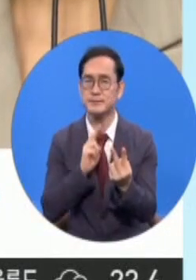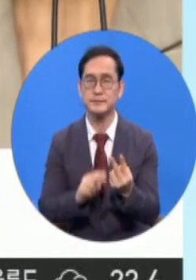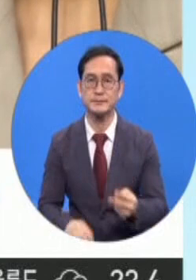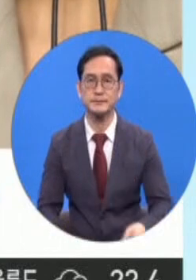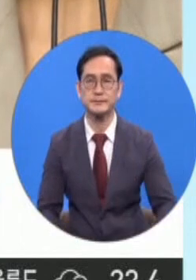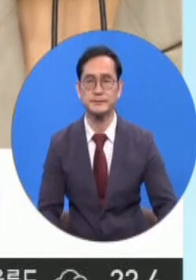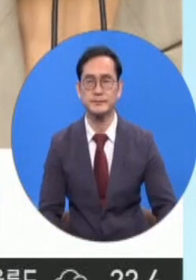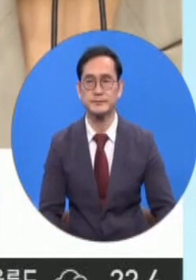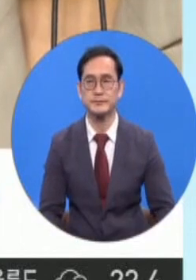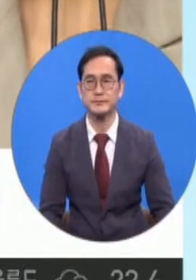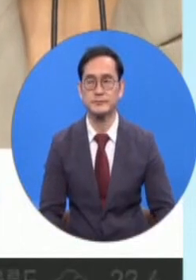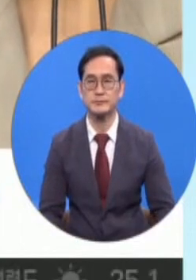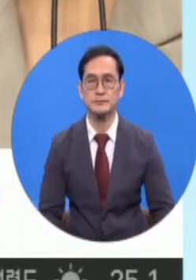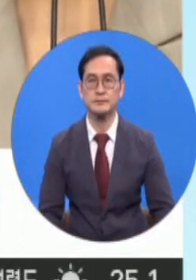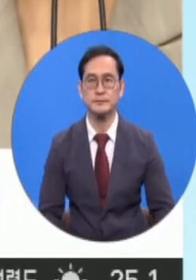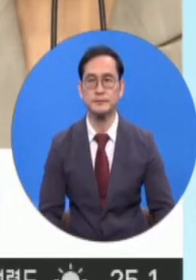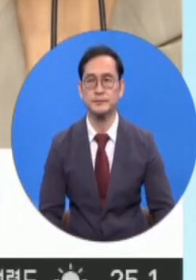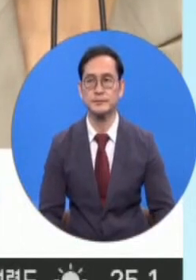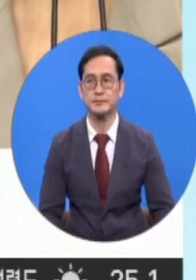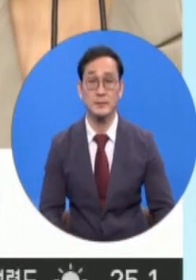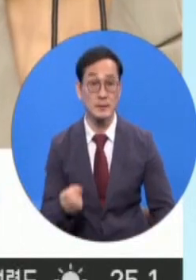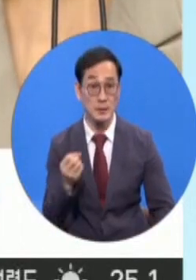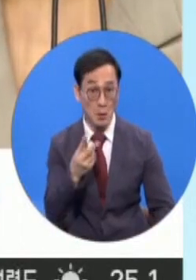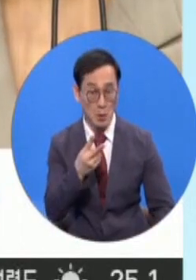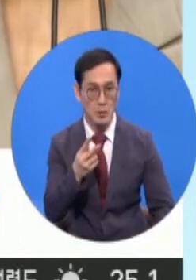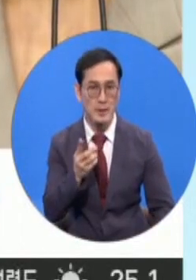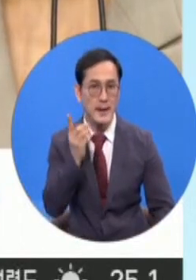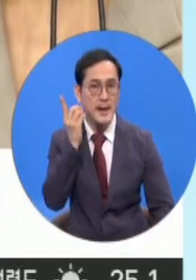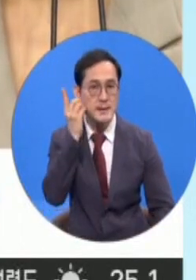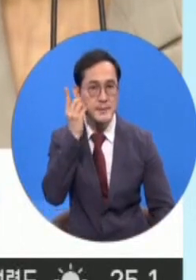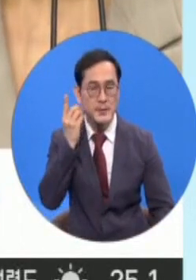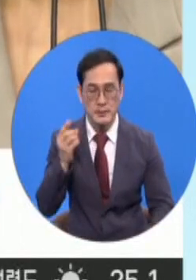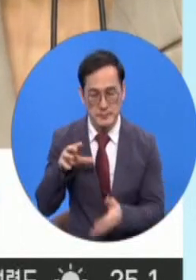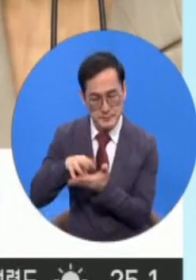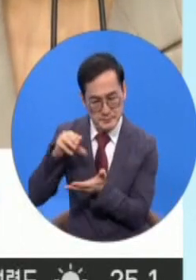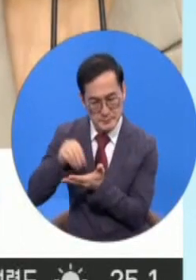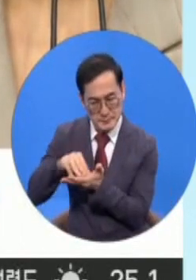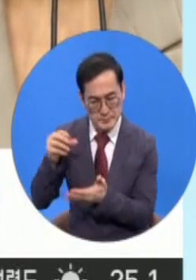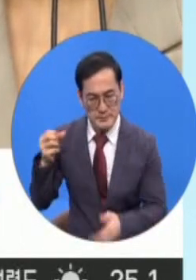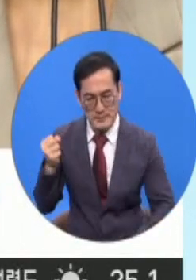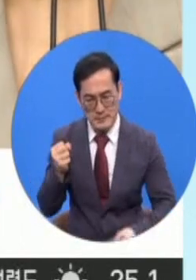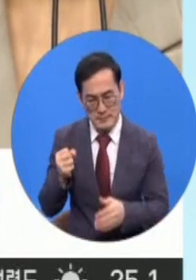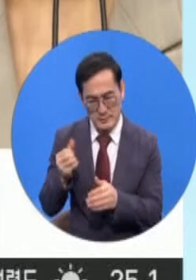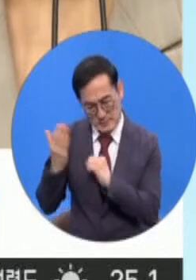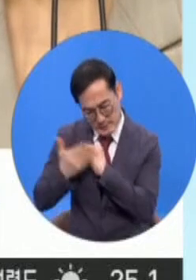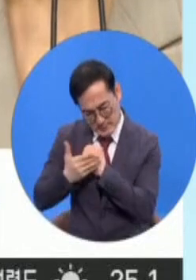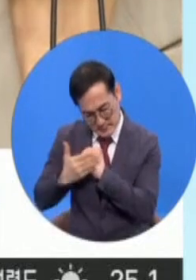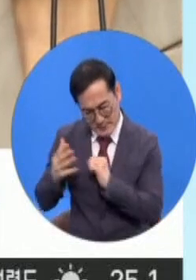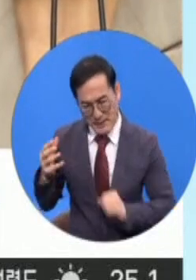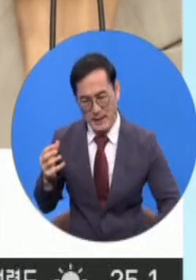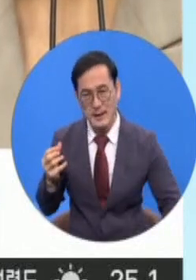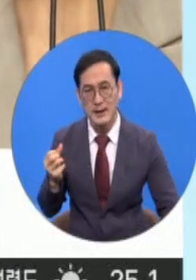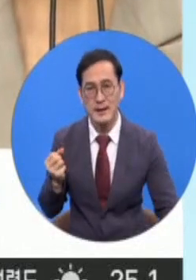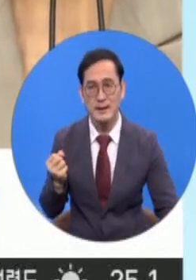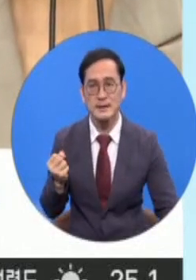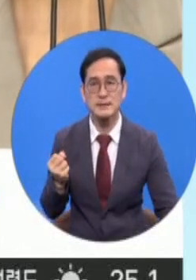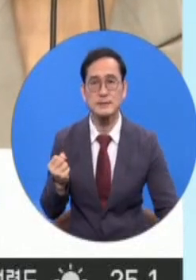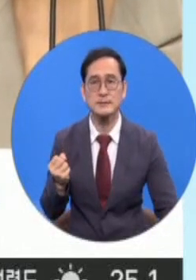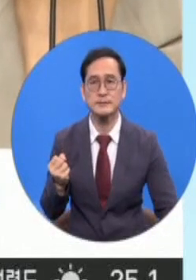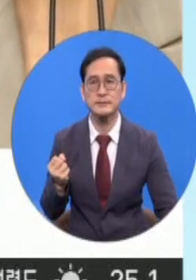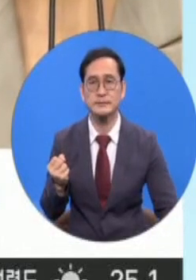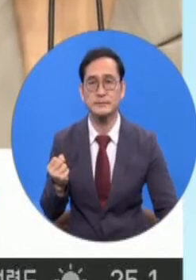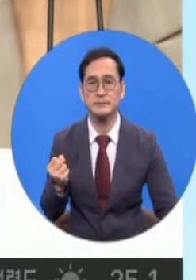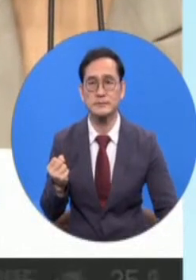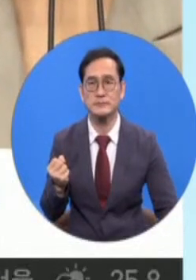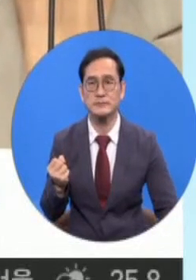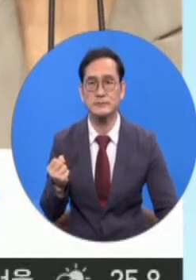또 하나는 이게 엄호 휴대폰을 들고 가서 그것을 직접 보여줄 수도 있는 거죠 하지만 보통의